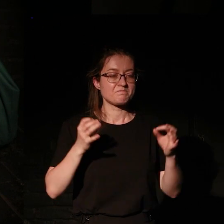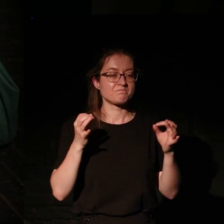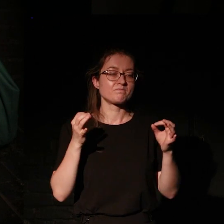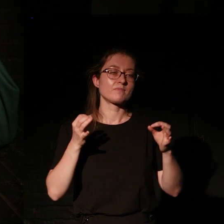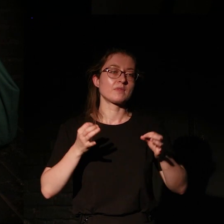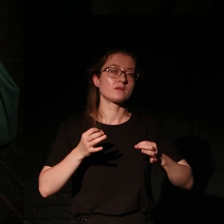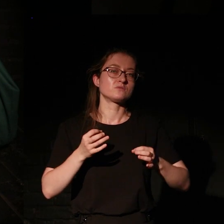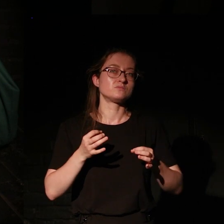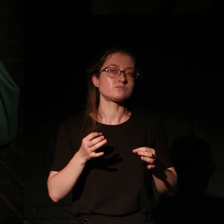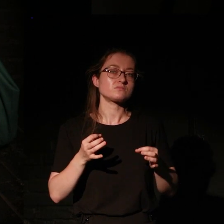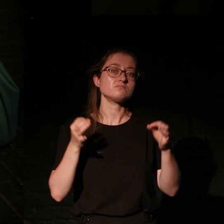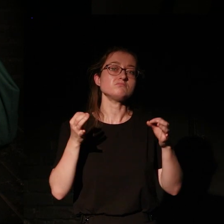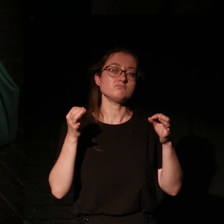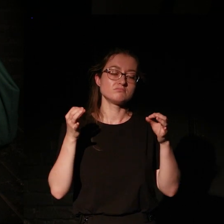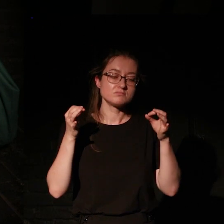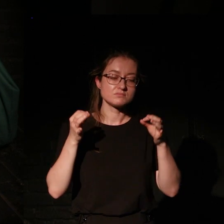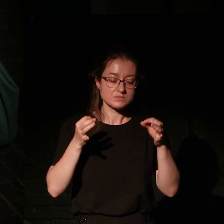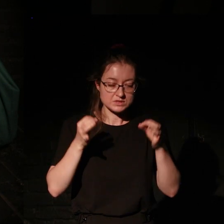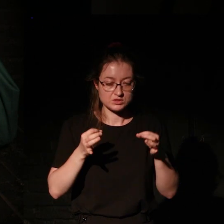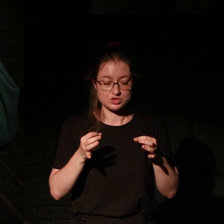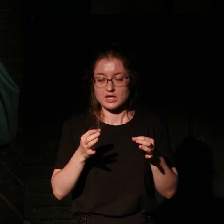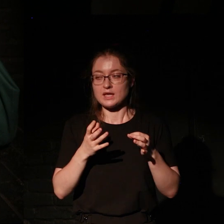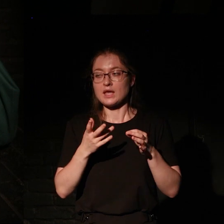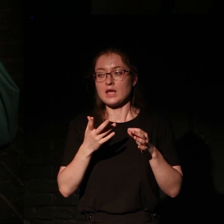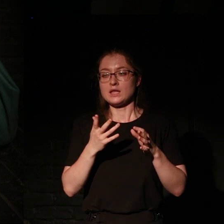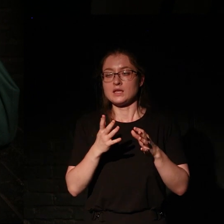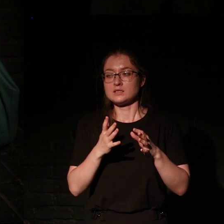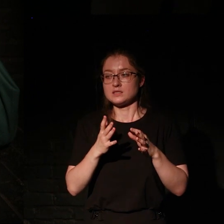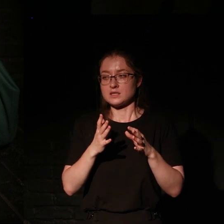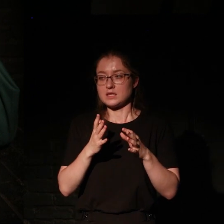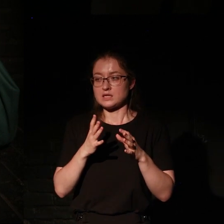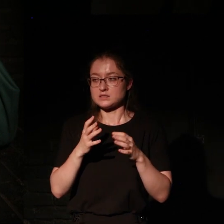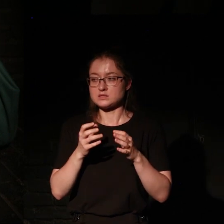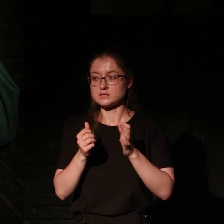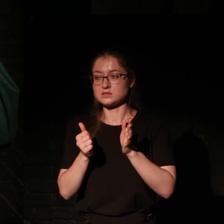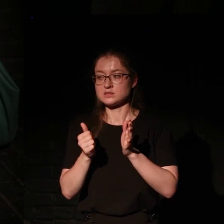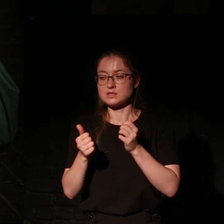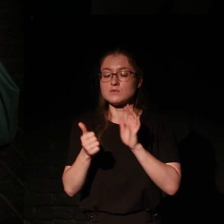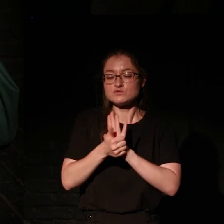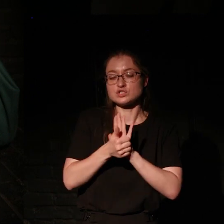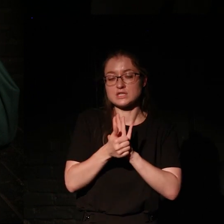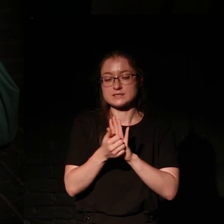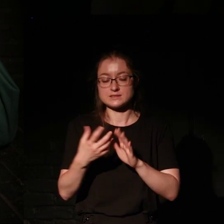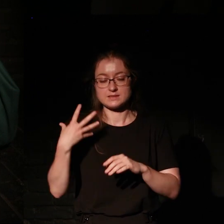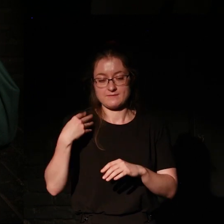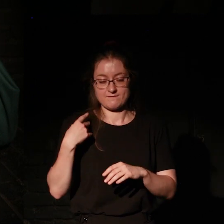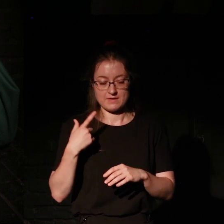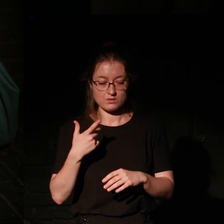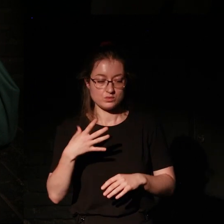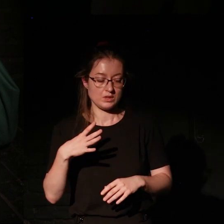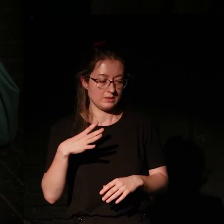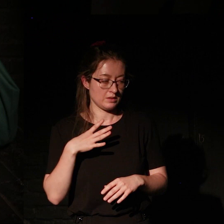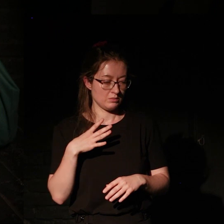większa niż w XVI wieku. W XVI wieku no, trzeba było na przykład cały ten świat przyrody dostosować